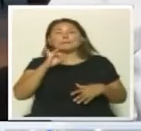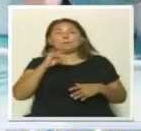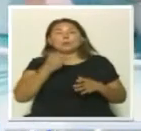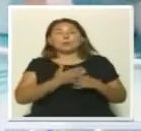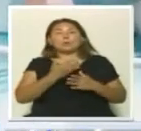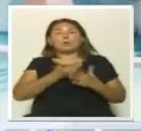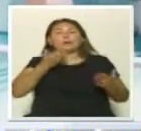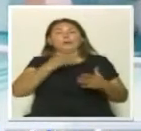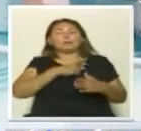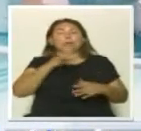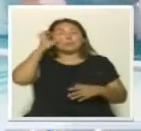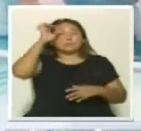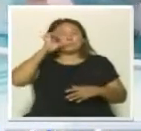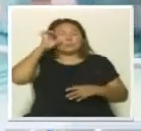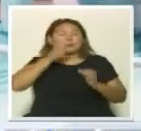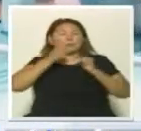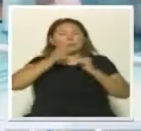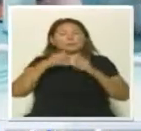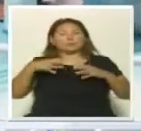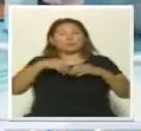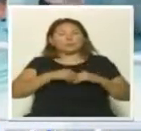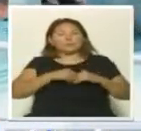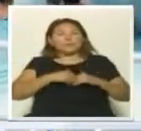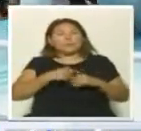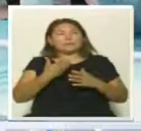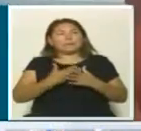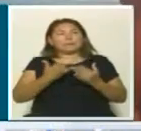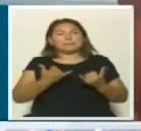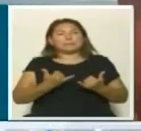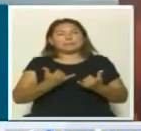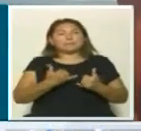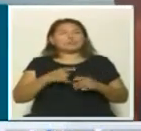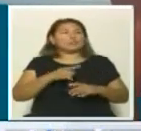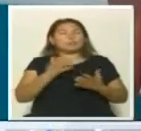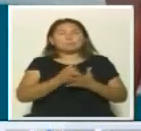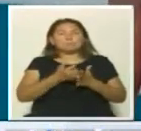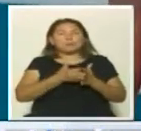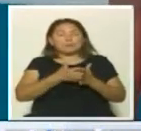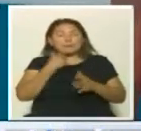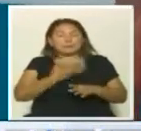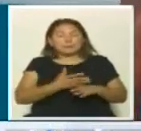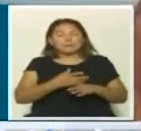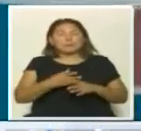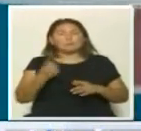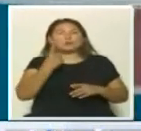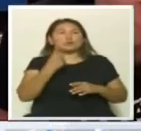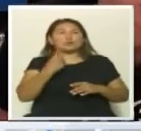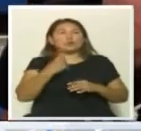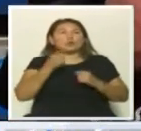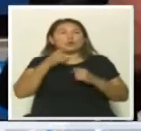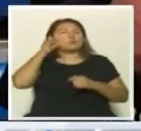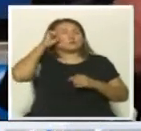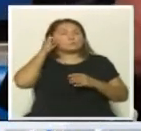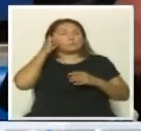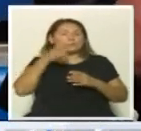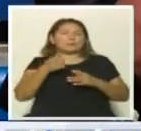Ол алтынды өзбекстандық боксшымен бірге сарапқа салды, бірақ бәсеке соңына жетпеді. Бірінші раундтың соңында өзбек боксшысы жарақат